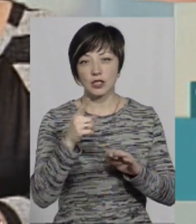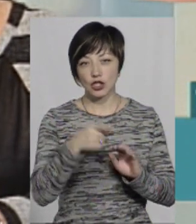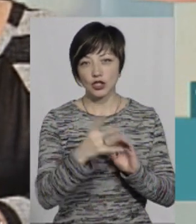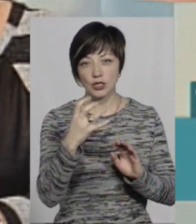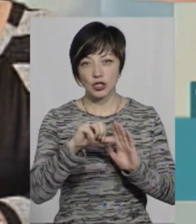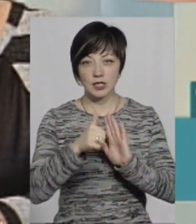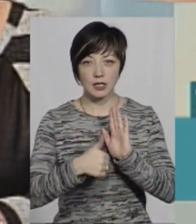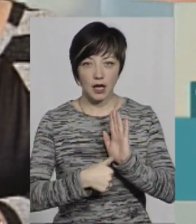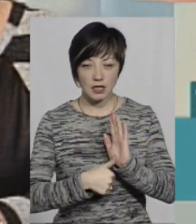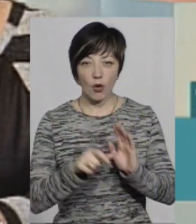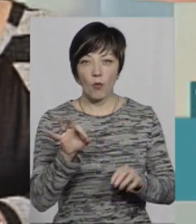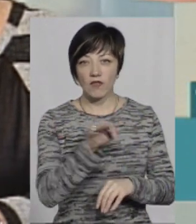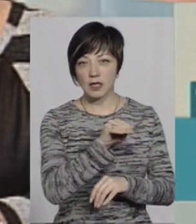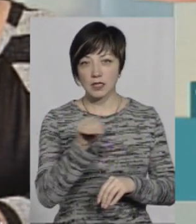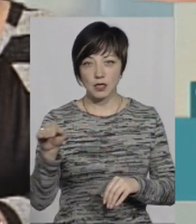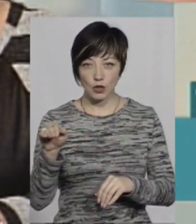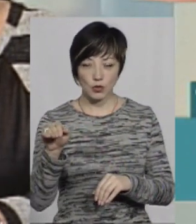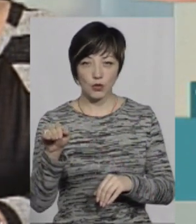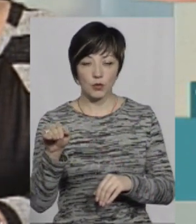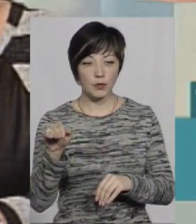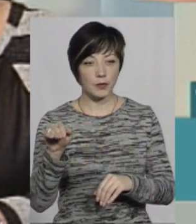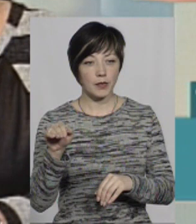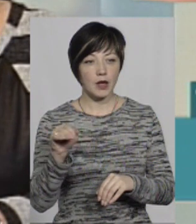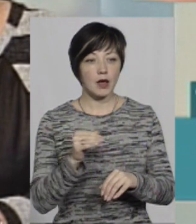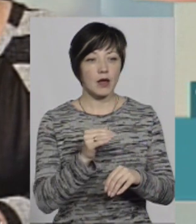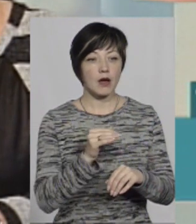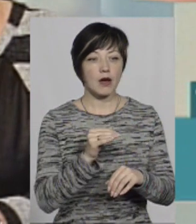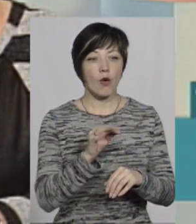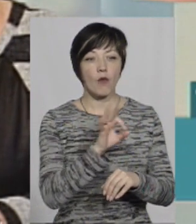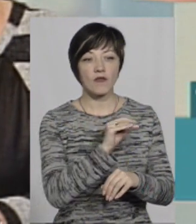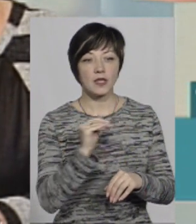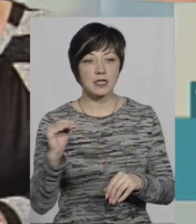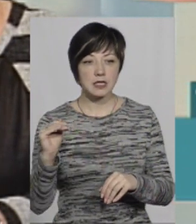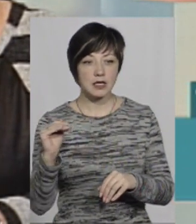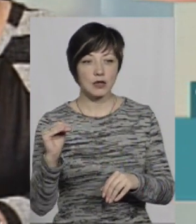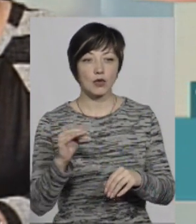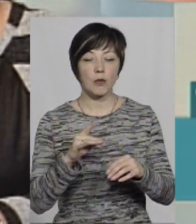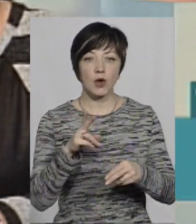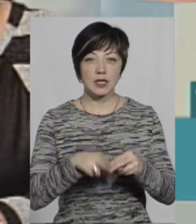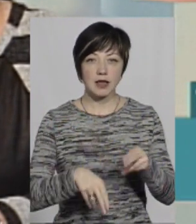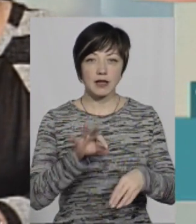1416 випадків, а офіційно, значить, по кінцевим діагнозам їх було